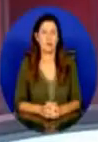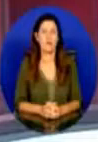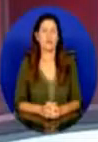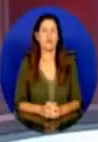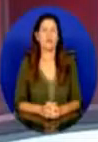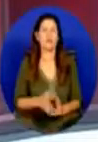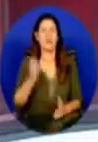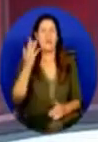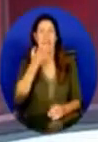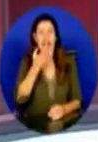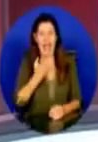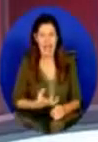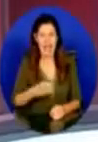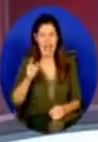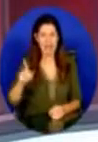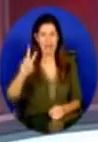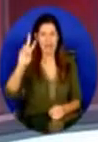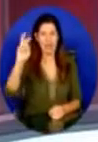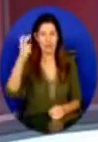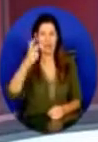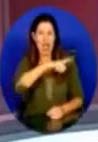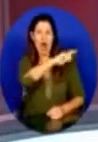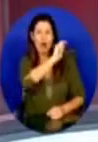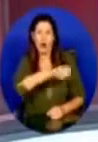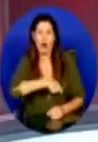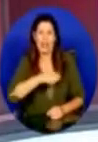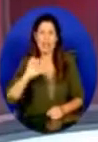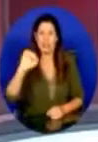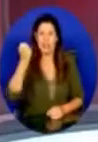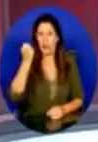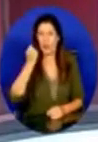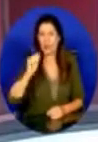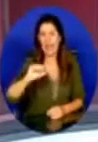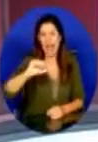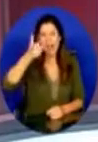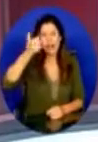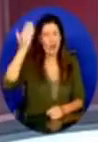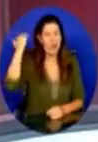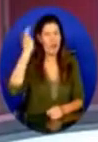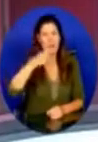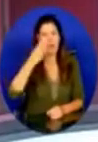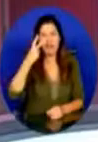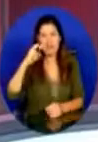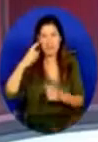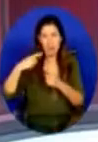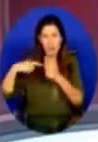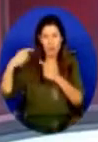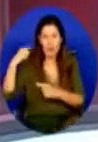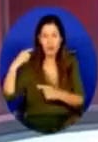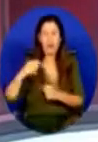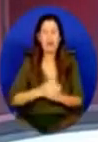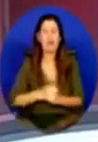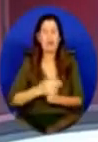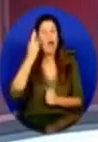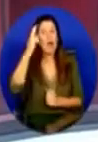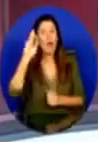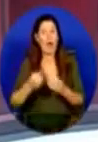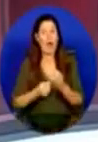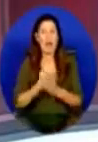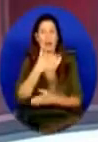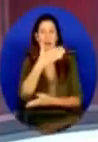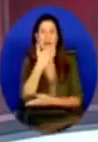שתיאודור הרצל כינס את הקונגרס הציוני הראשון לפני 120 שנים, הרעיון של הקמת מדינה יהודית בארץ